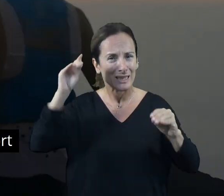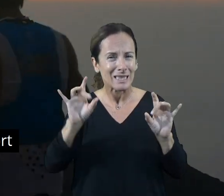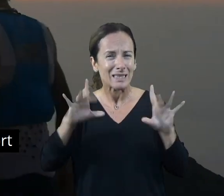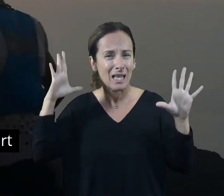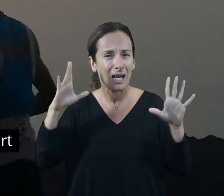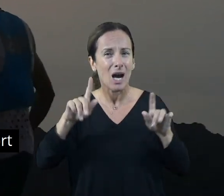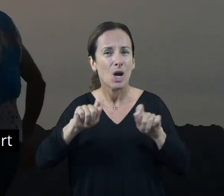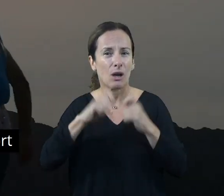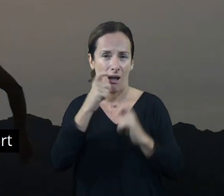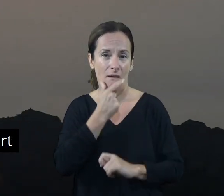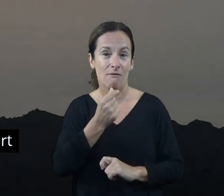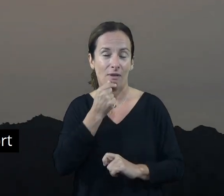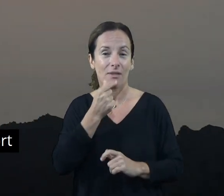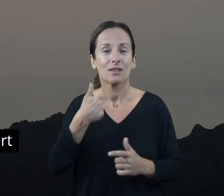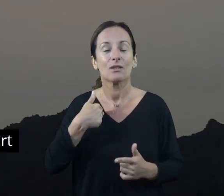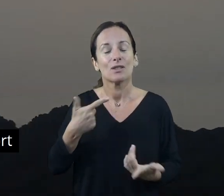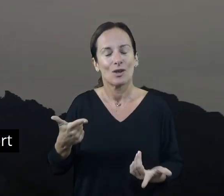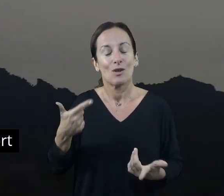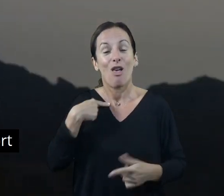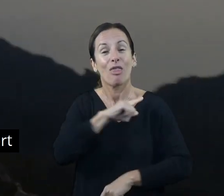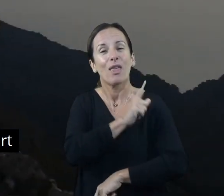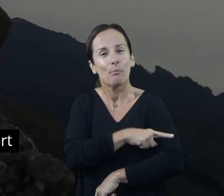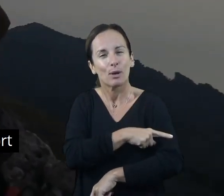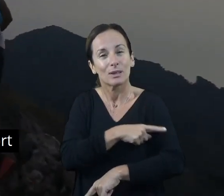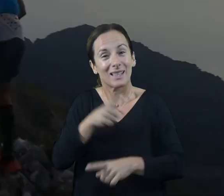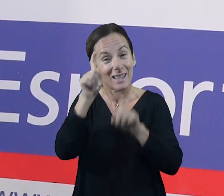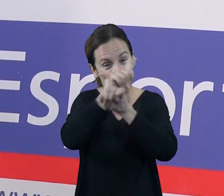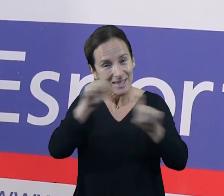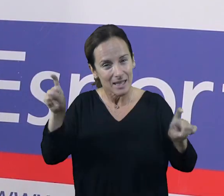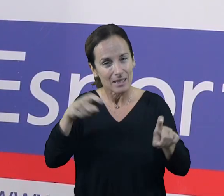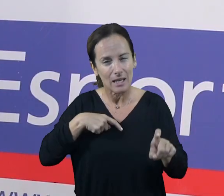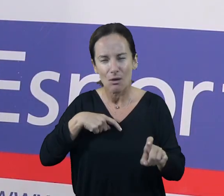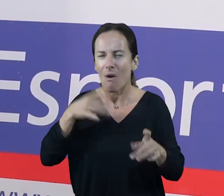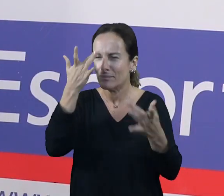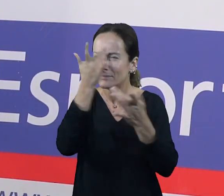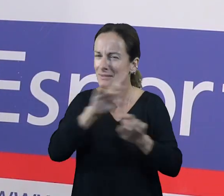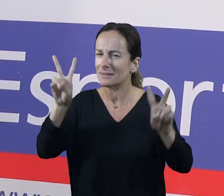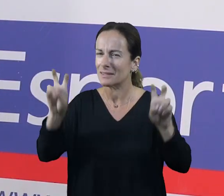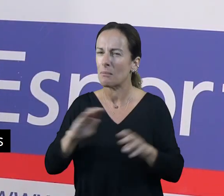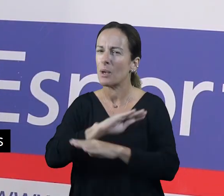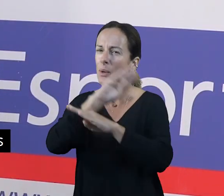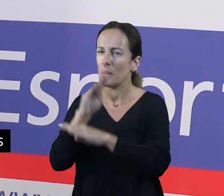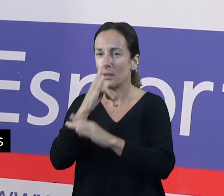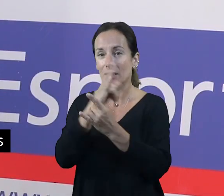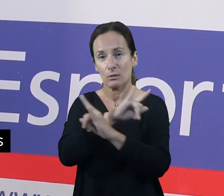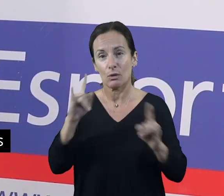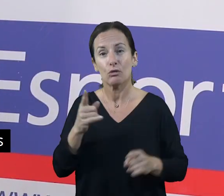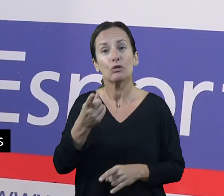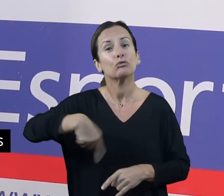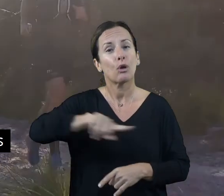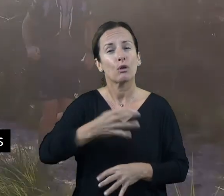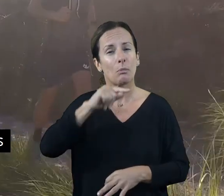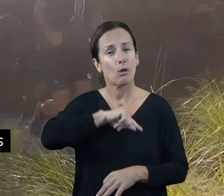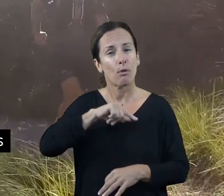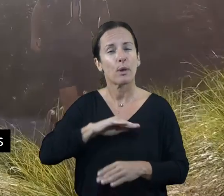fràgils i per tant sempre m'agrada enfocar l'esport cap a la conservació, cap a la natura, cap a la